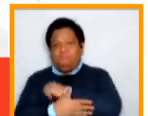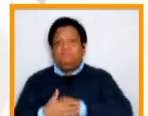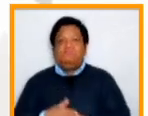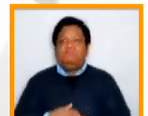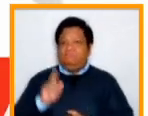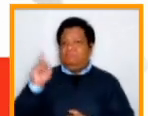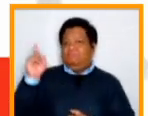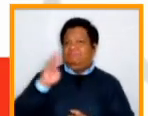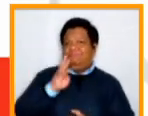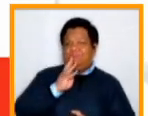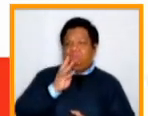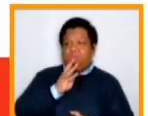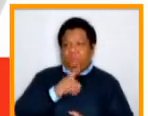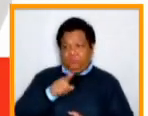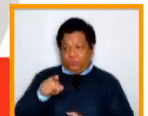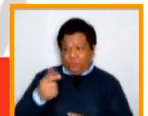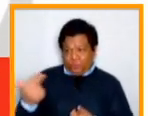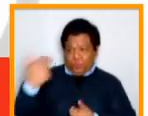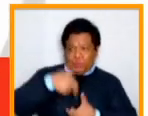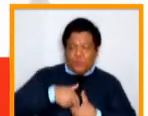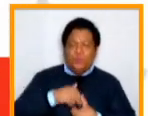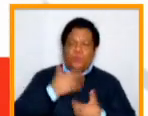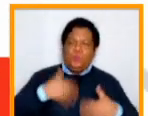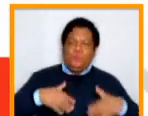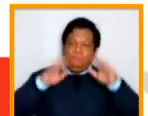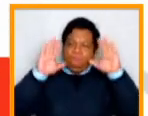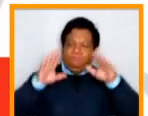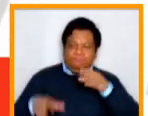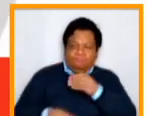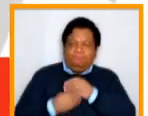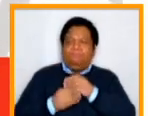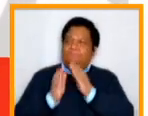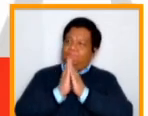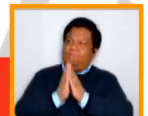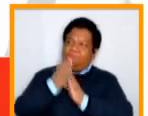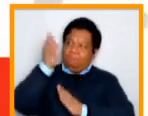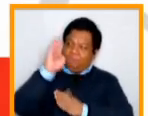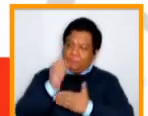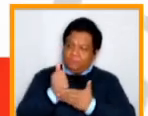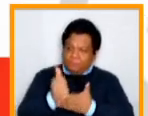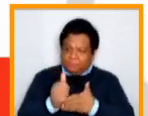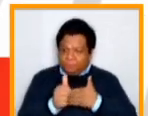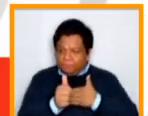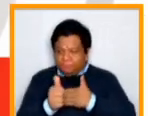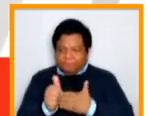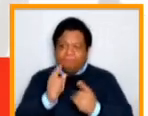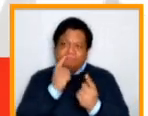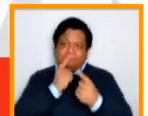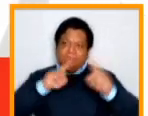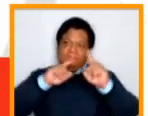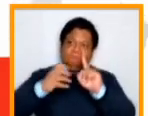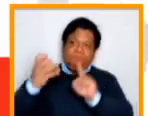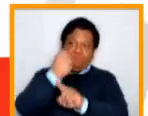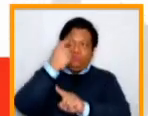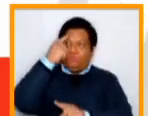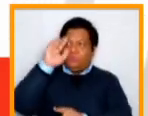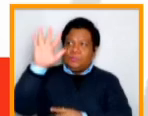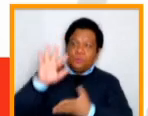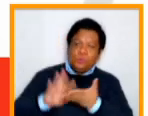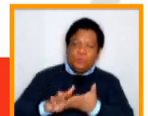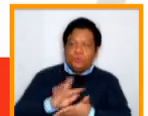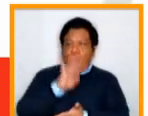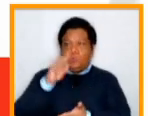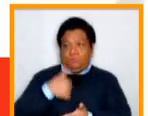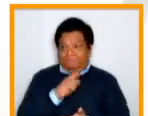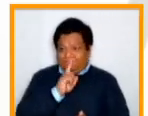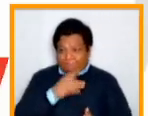our network. And may God continue to lead you to achieve greater things for His glory. I'm very happy that GMA